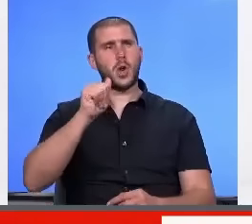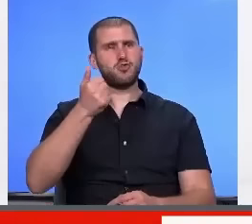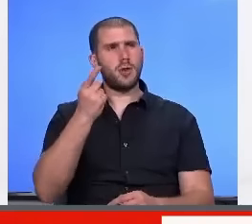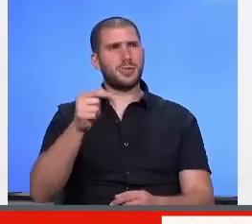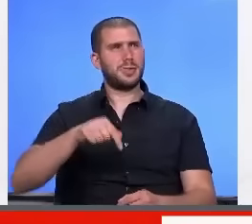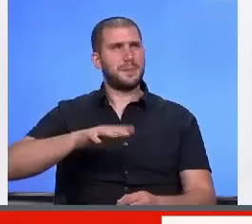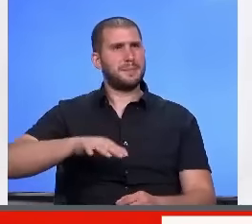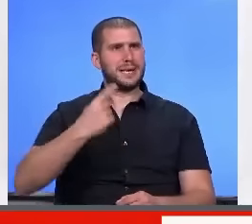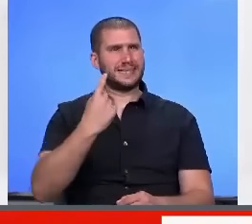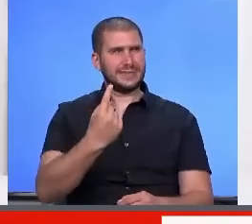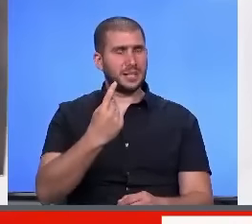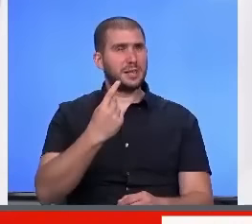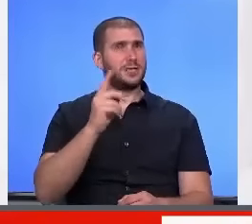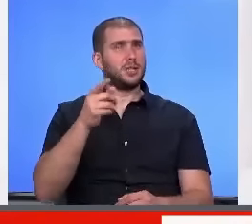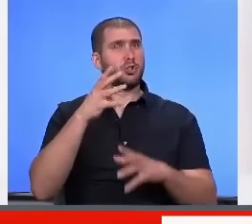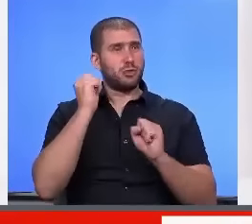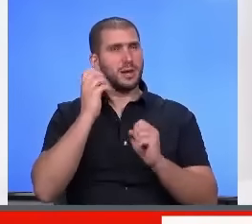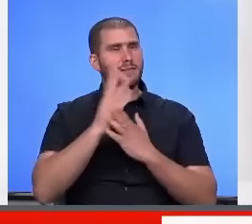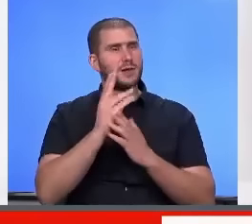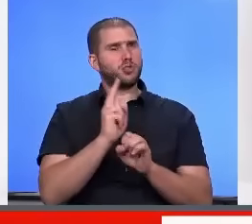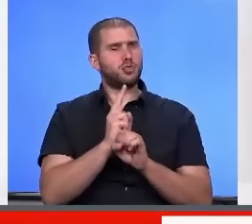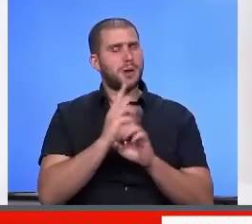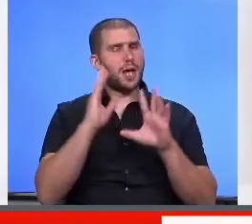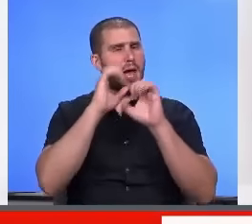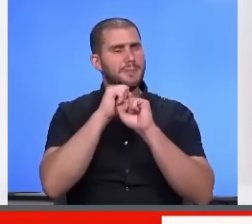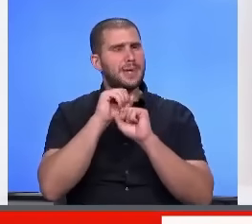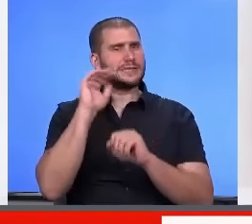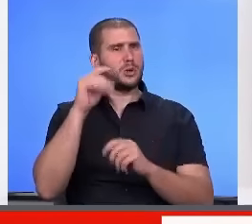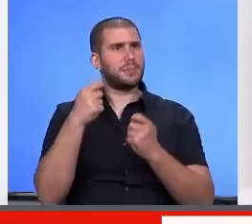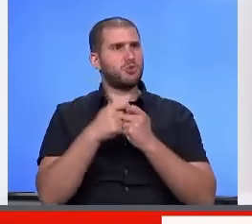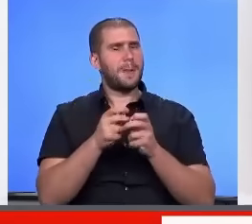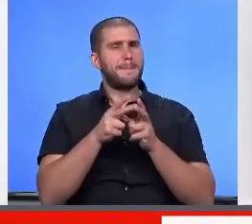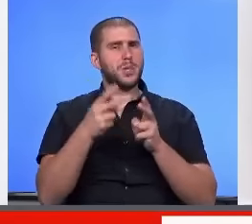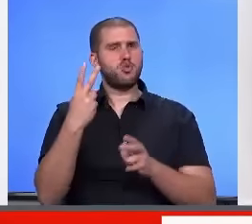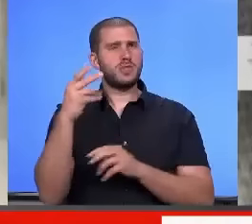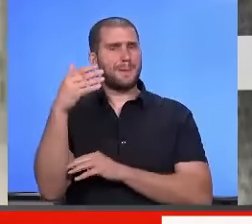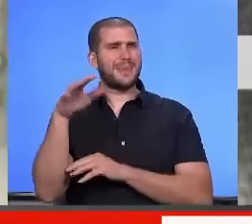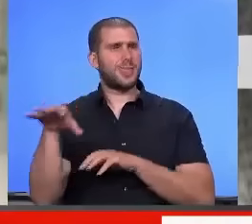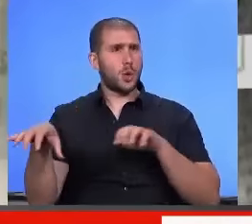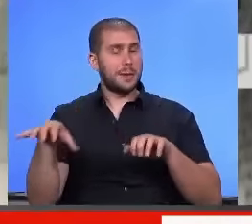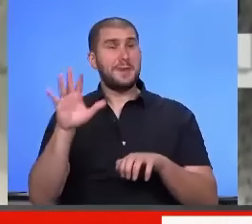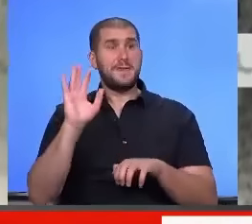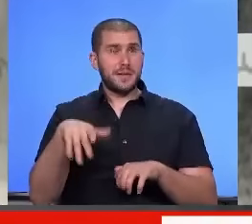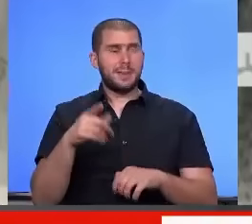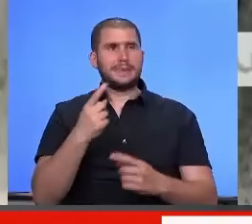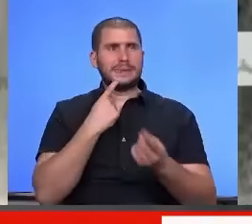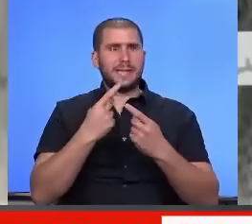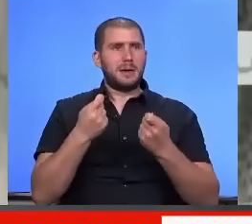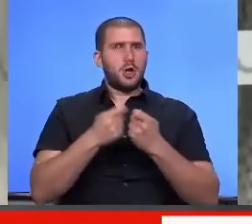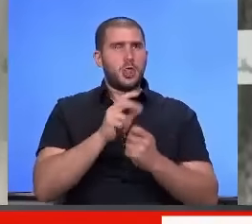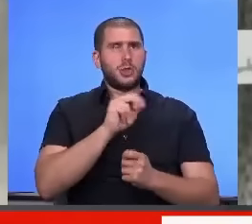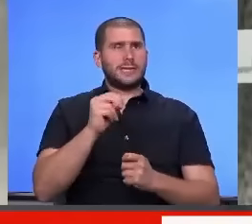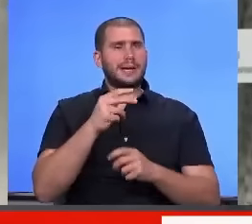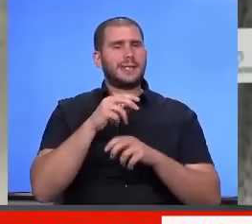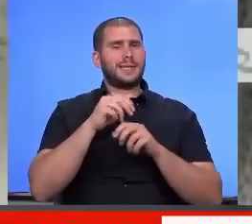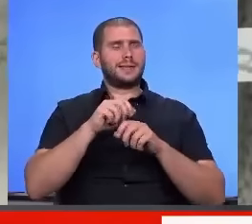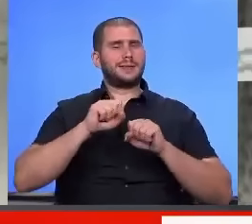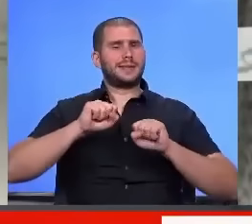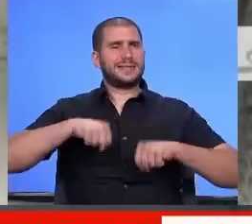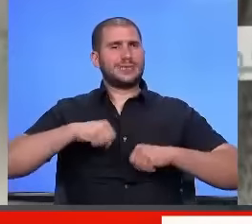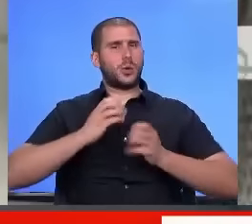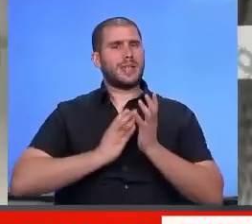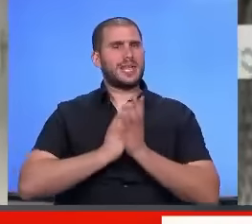כאן באזור, דאג השגריר לשמר את העמדה הסעודית בעניין פתרון שתי המדינות, וגם קיים שיח סביב נציגות קבע סעודית שכבר